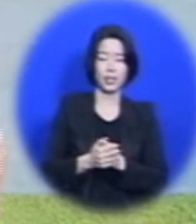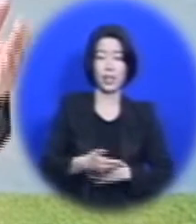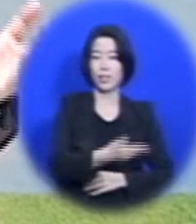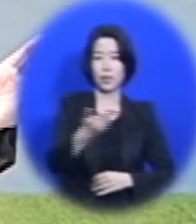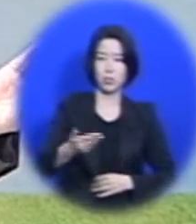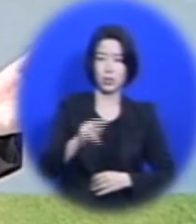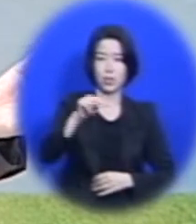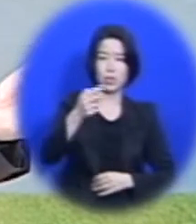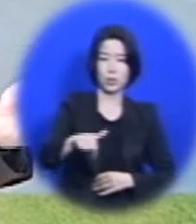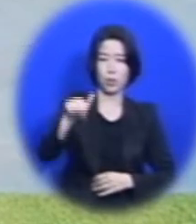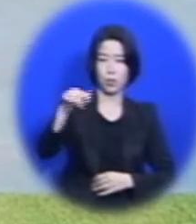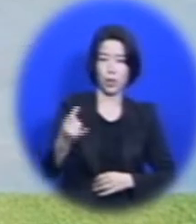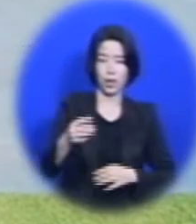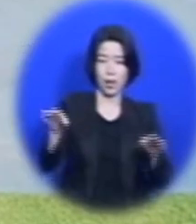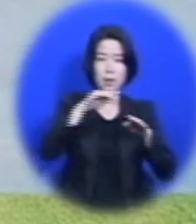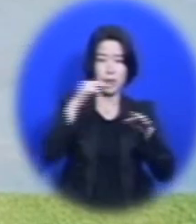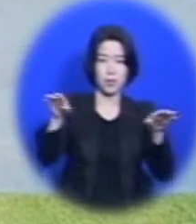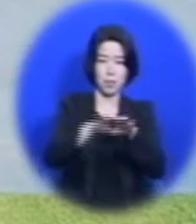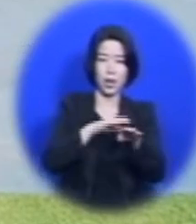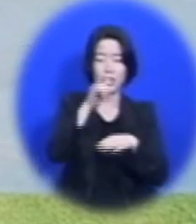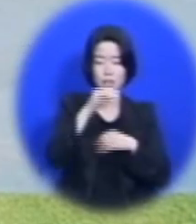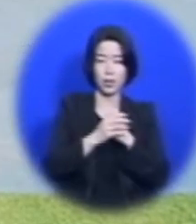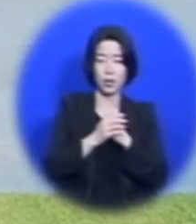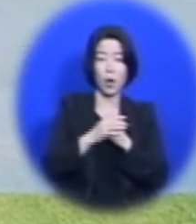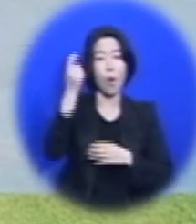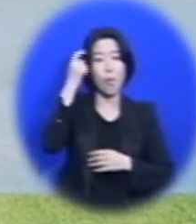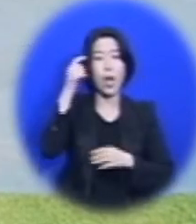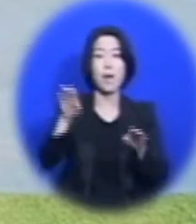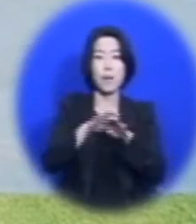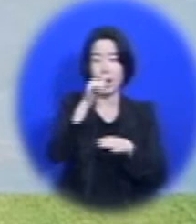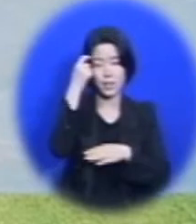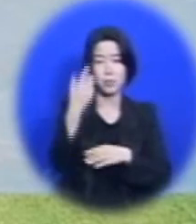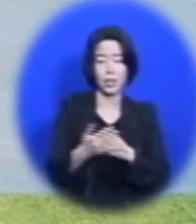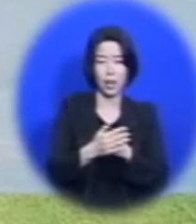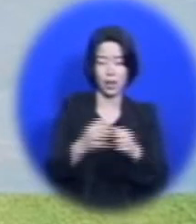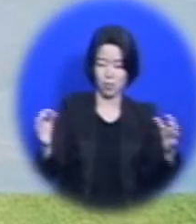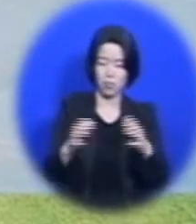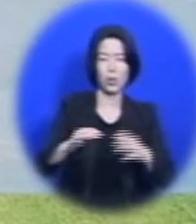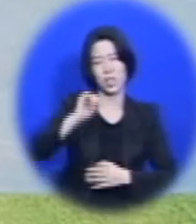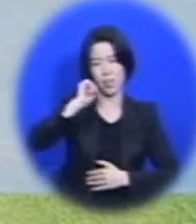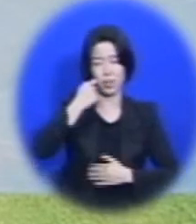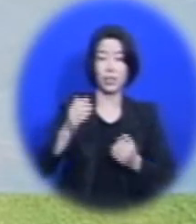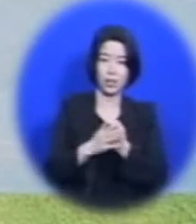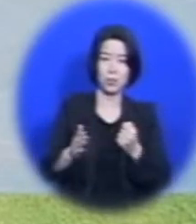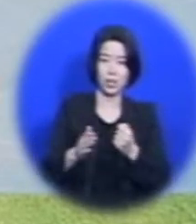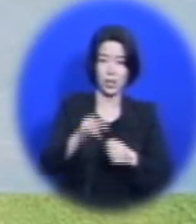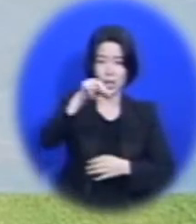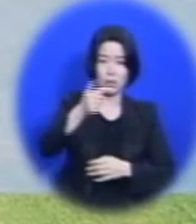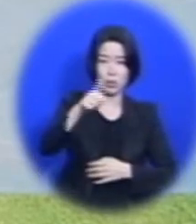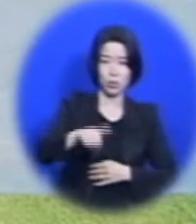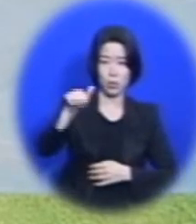여러분, 속회방학을 이제 합니다. 속회방학 왜 하나요? 모이기 어려우니까 하는 거예요. 속회 식구들끼리